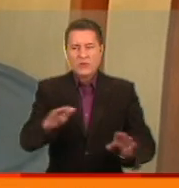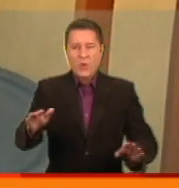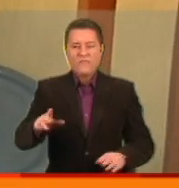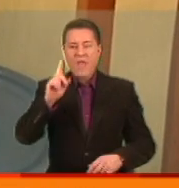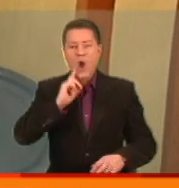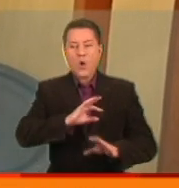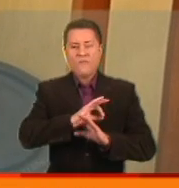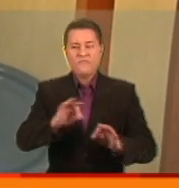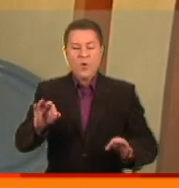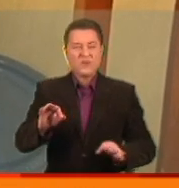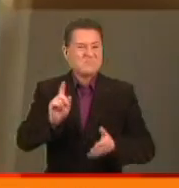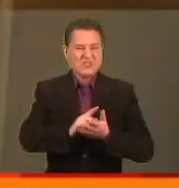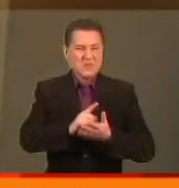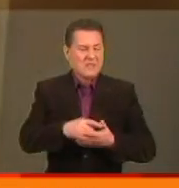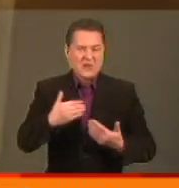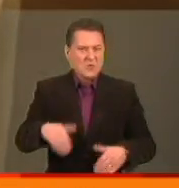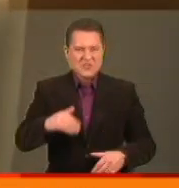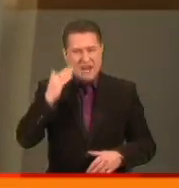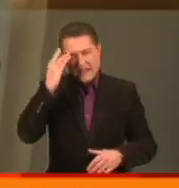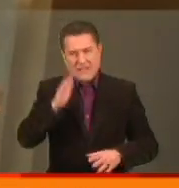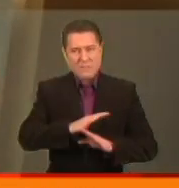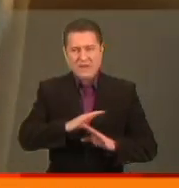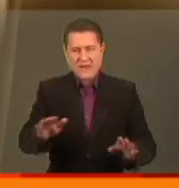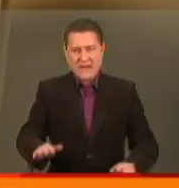комфорт пенсіонерка і не мріє.